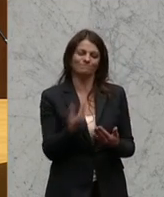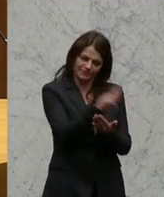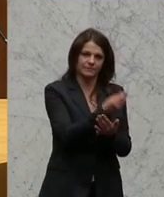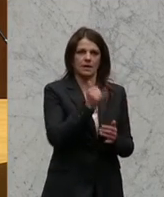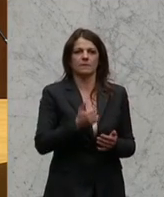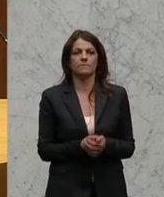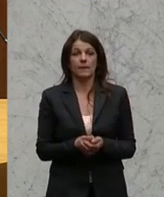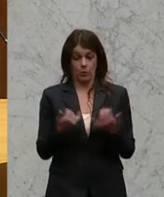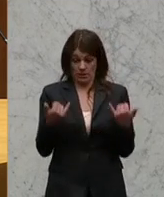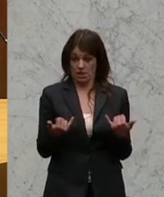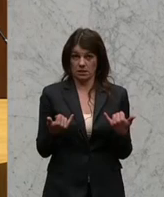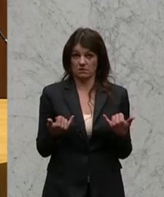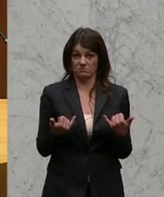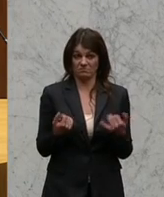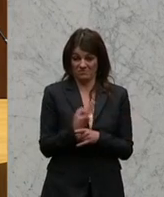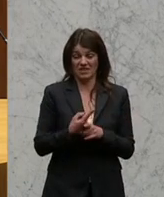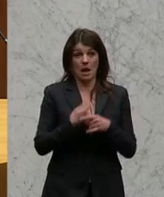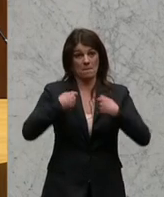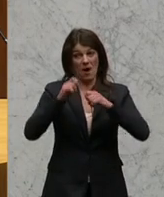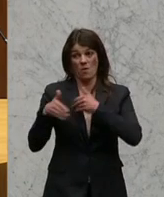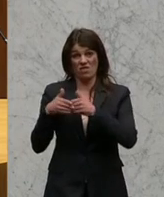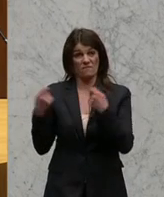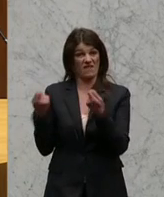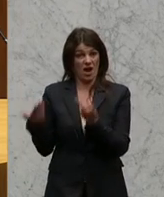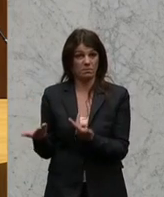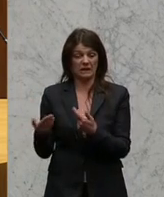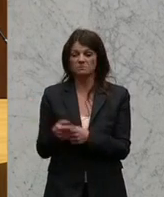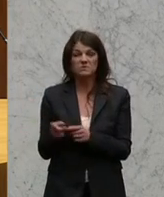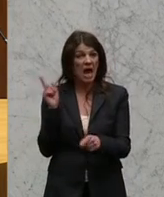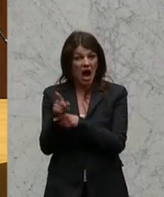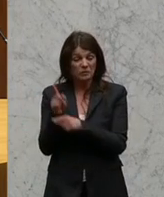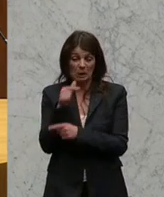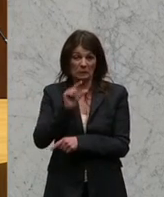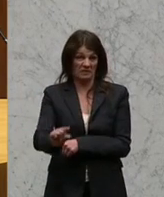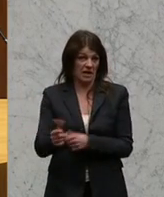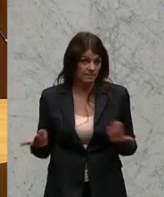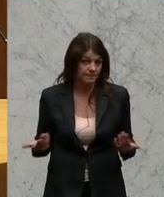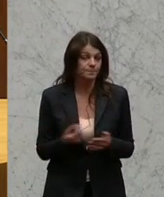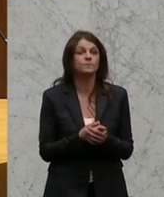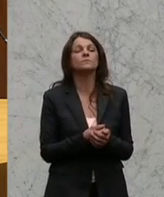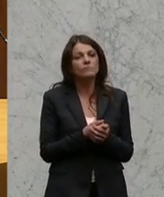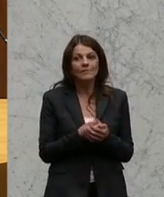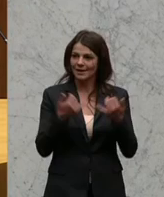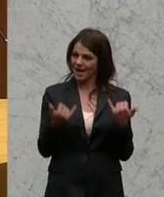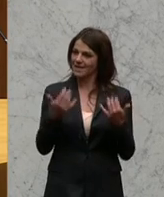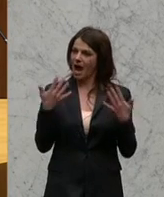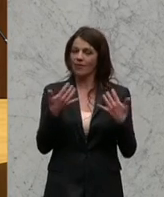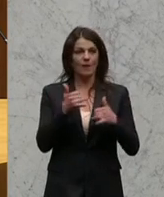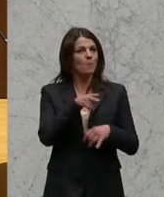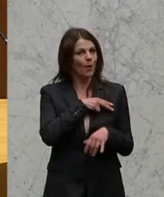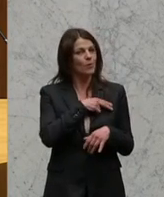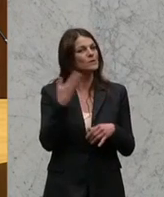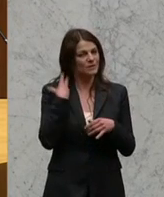gerade jetzt, wo in der Baunebengewerbe noch geringere Auftragsbücher voll sind, genau jetzt wird der Handwerkerbonus